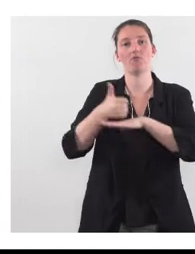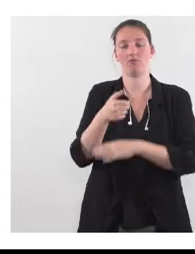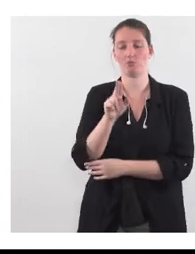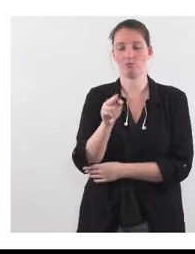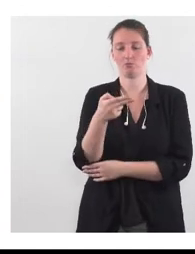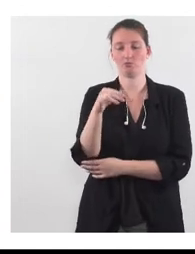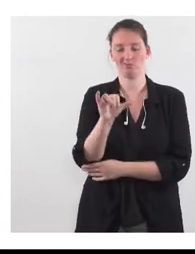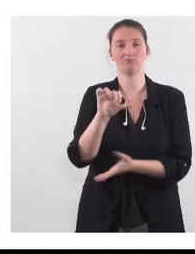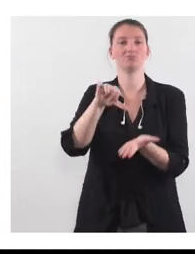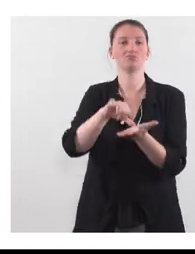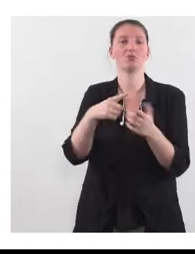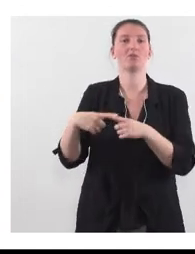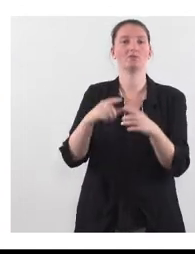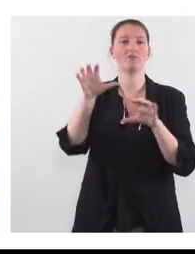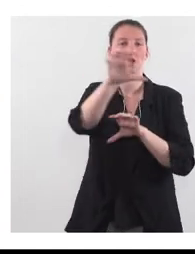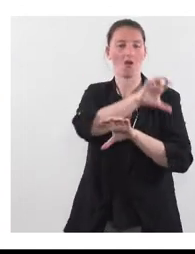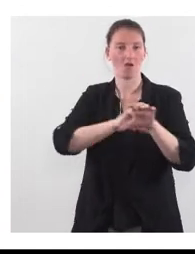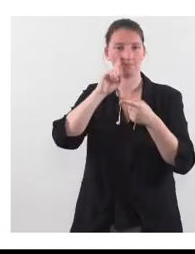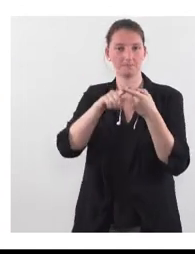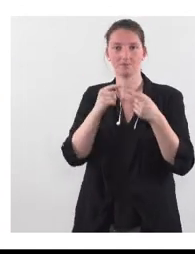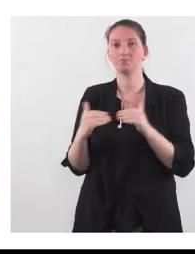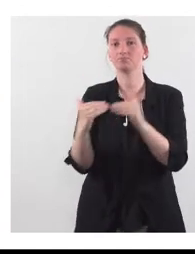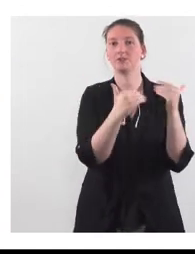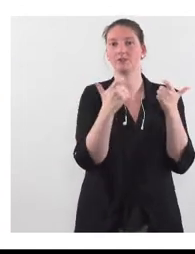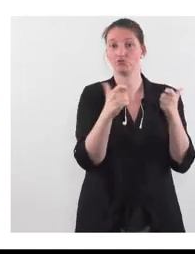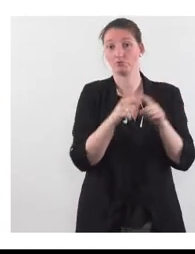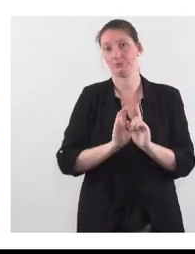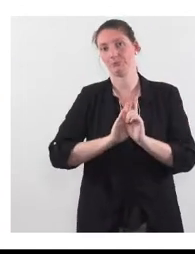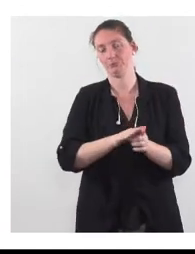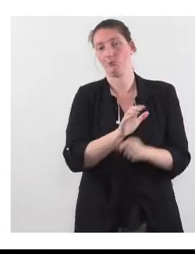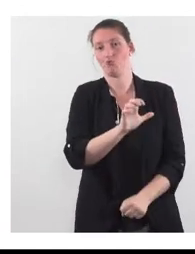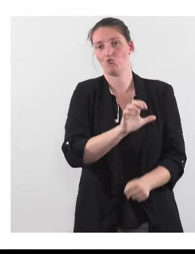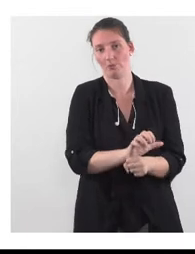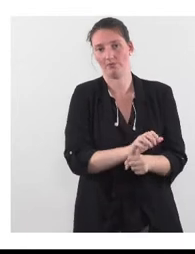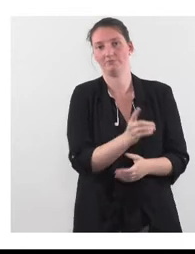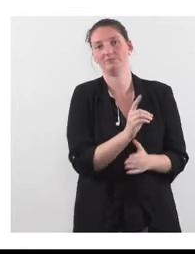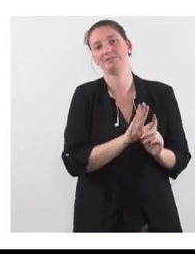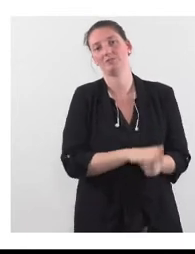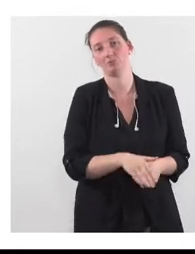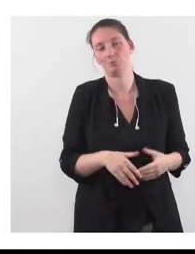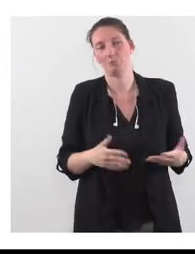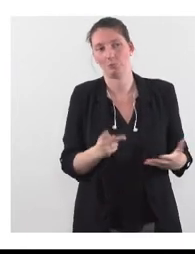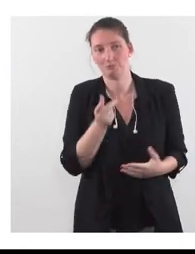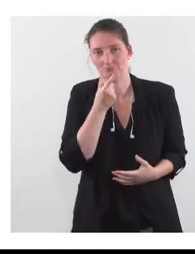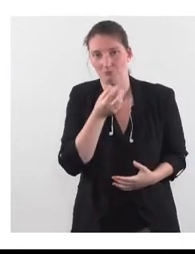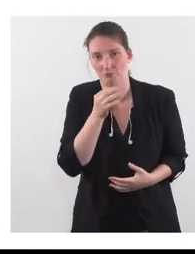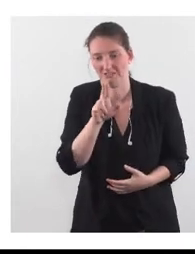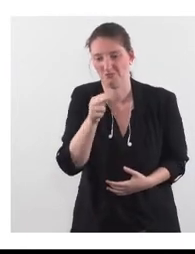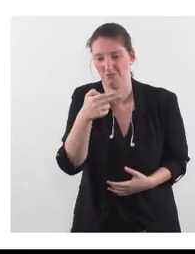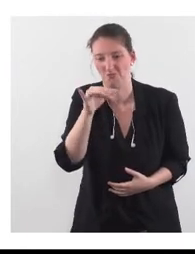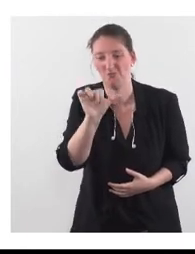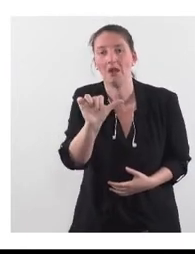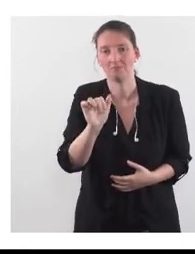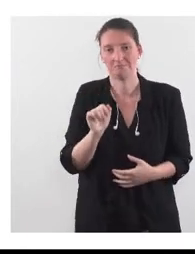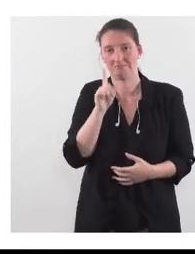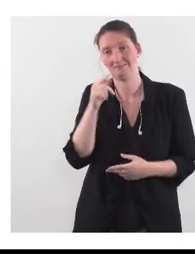des chances et la lutte contre le racisme et les discriminations. Et c'est pour ça qu'on s'appelle UNIA. C'est plus facile que de reprendre le nom